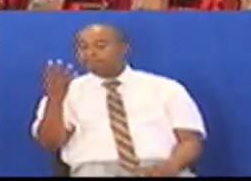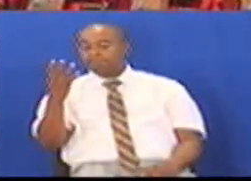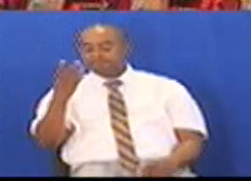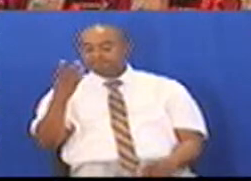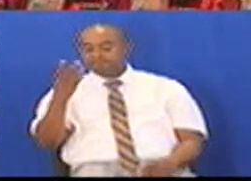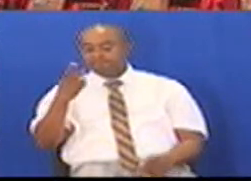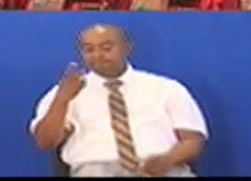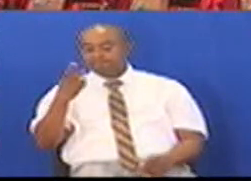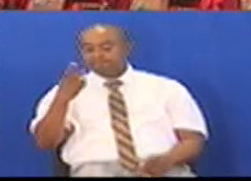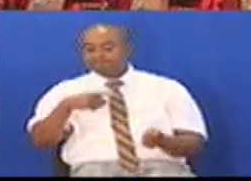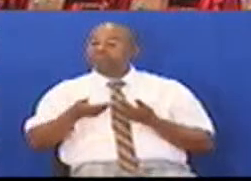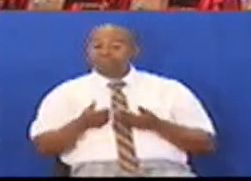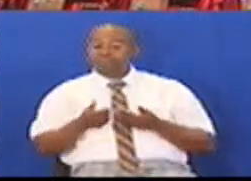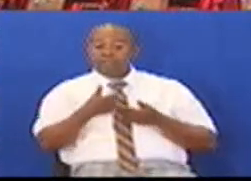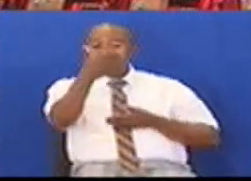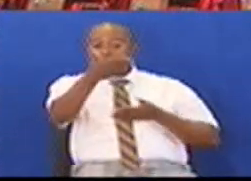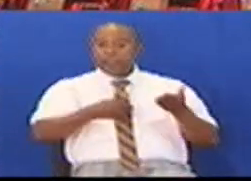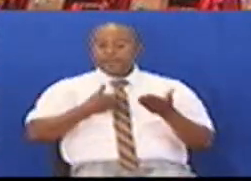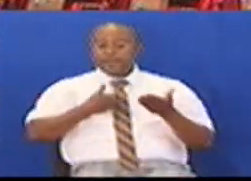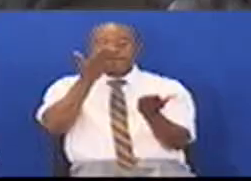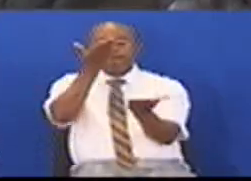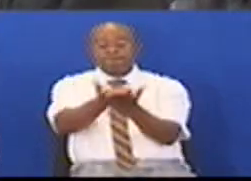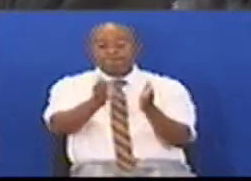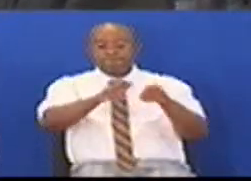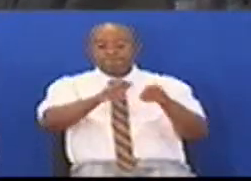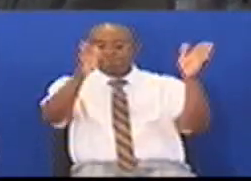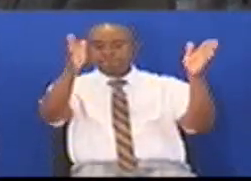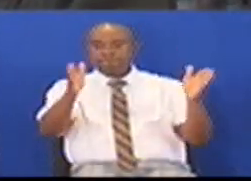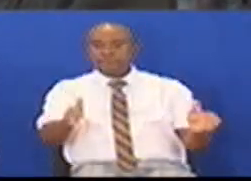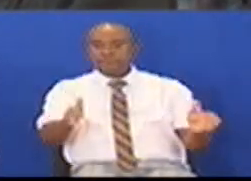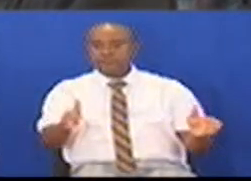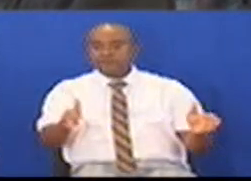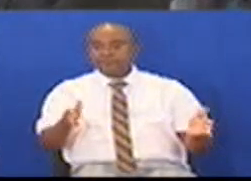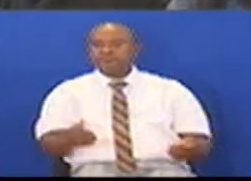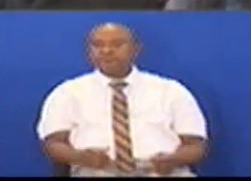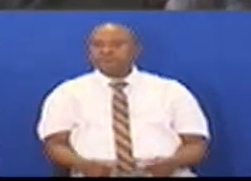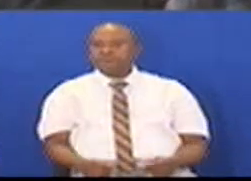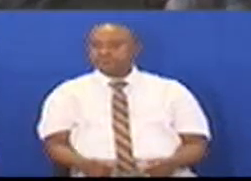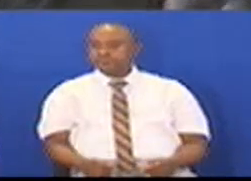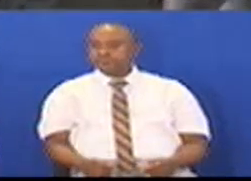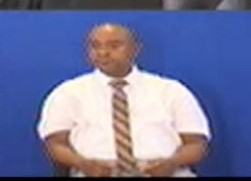Katibu, hati za kuwasilisha mezani.